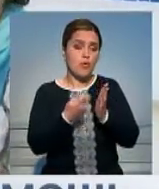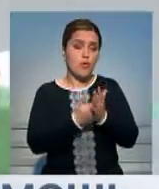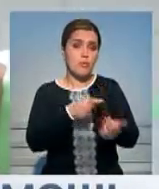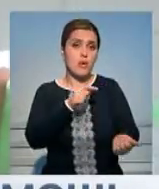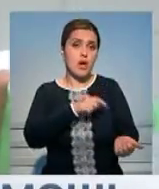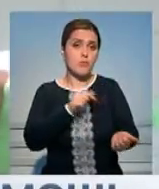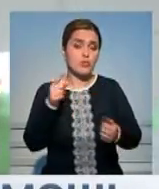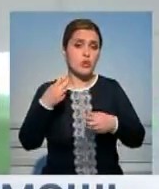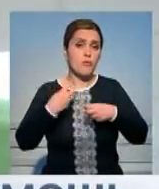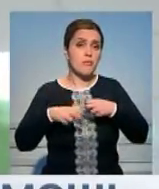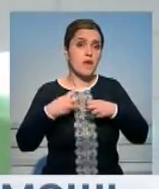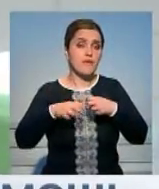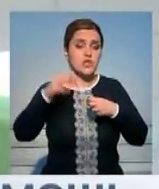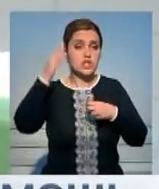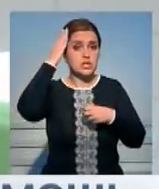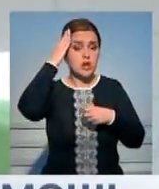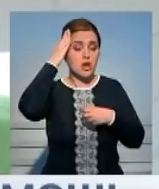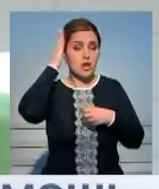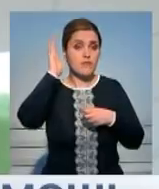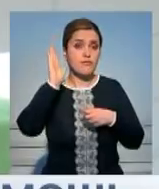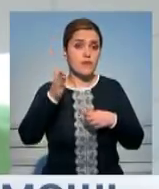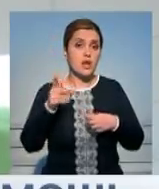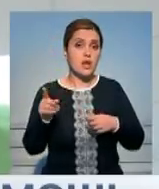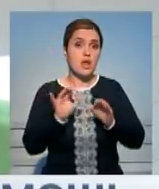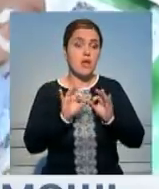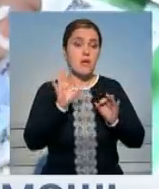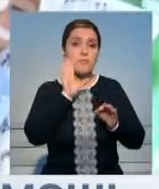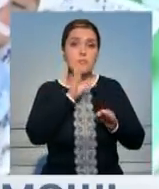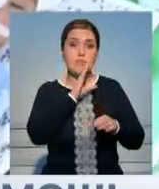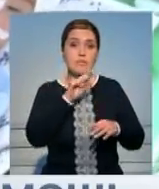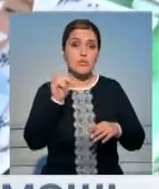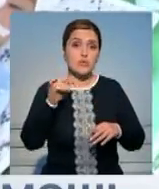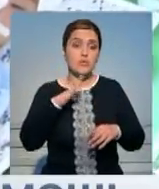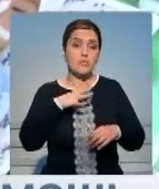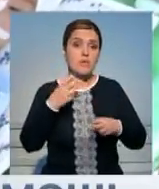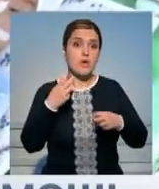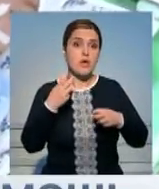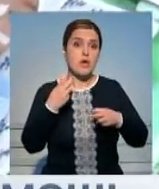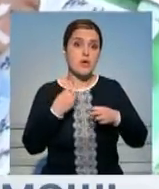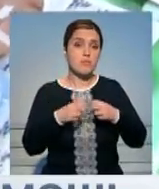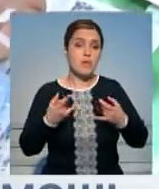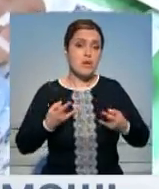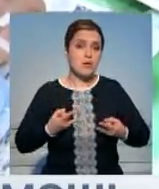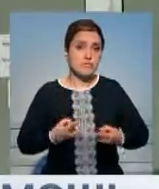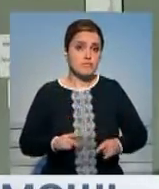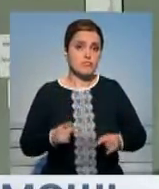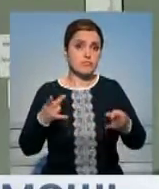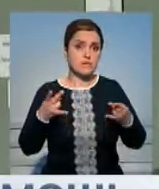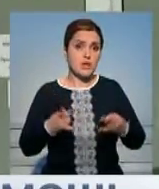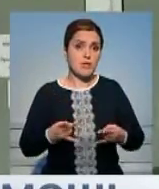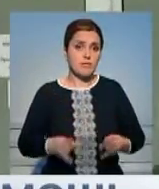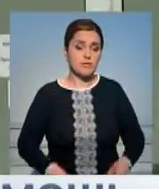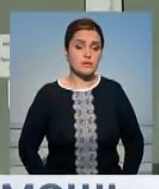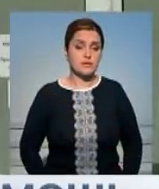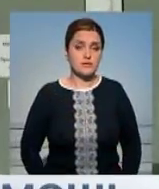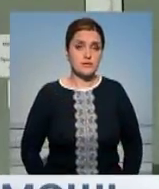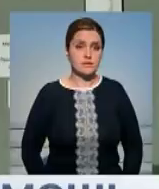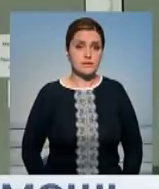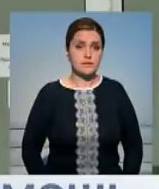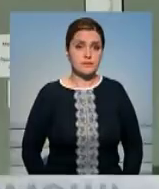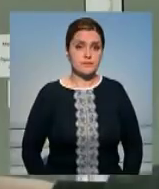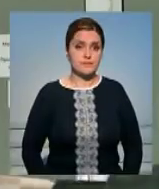повреждения головного мозга. Их, по словам 30-летней мамы, малыш получил в результате родовой травмы.